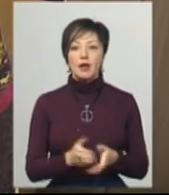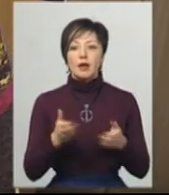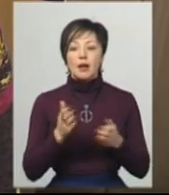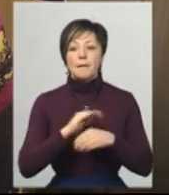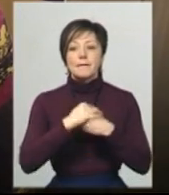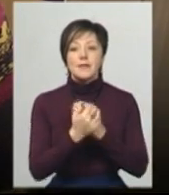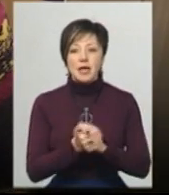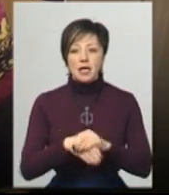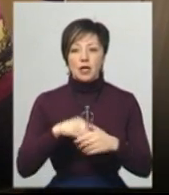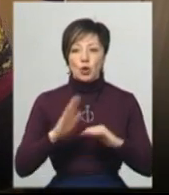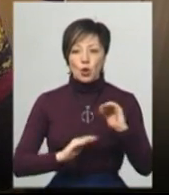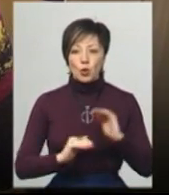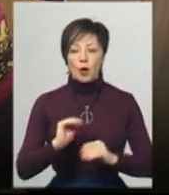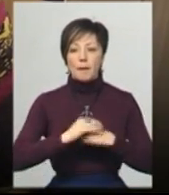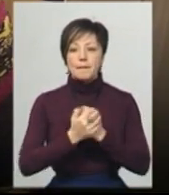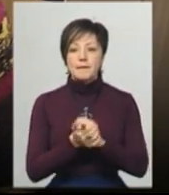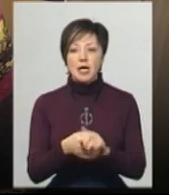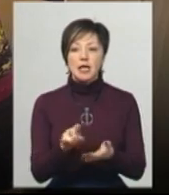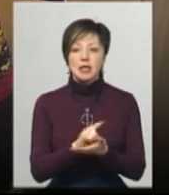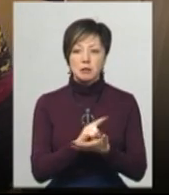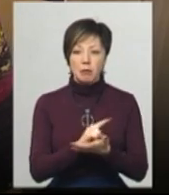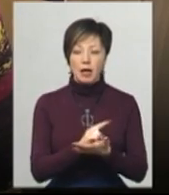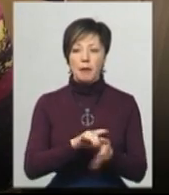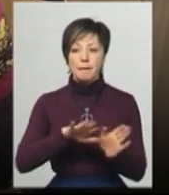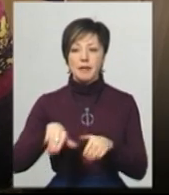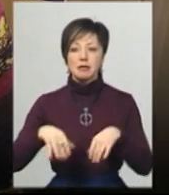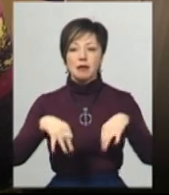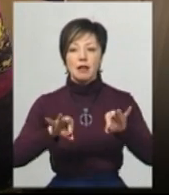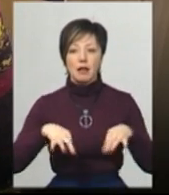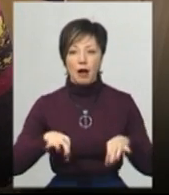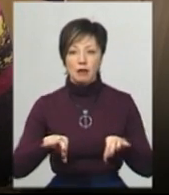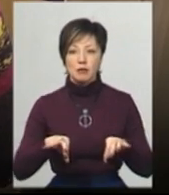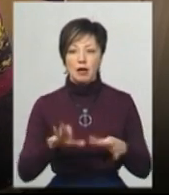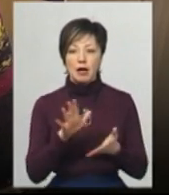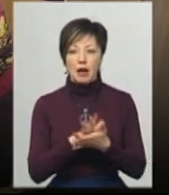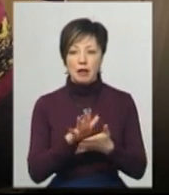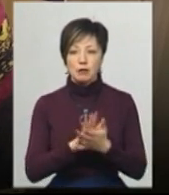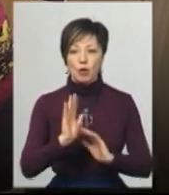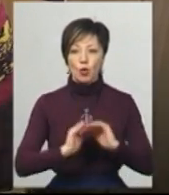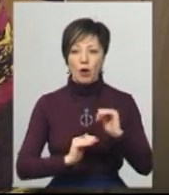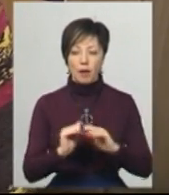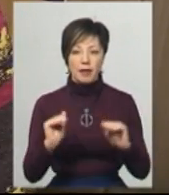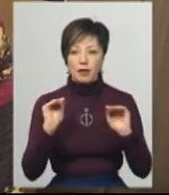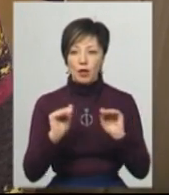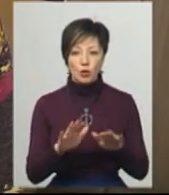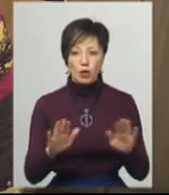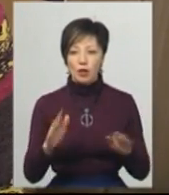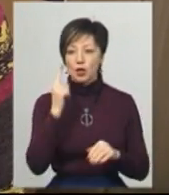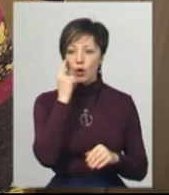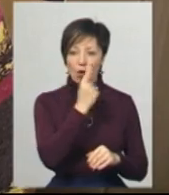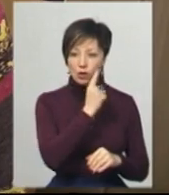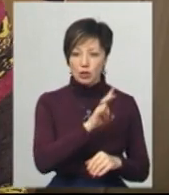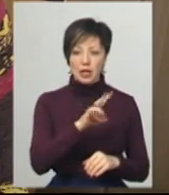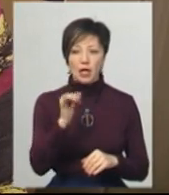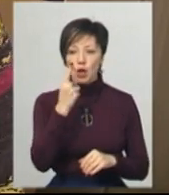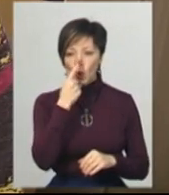Мийте руки, мийте з милом після транспорту, грязними руками, не торкайтесь ні очей,